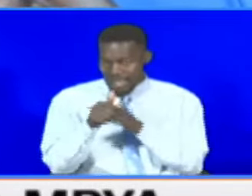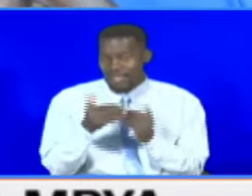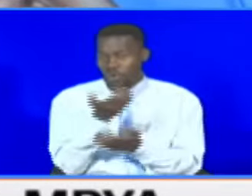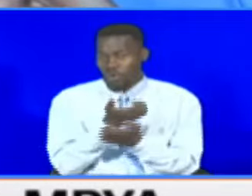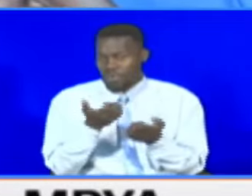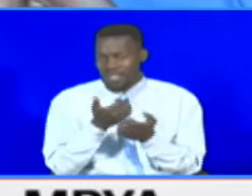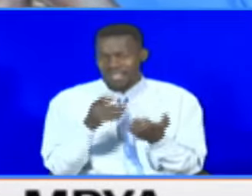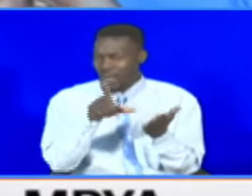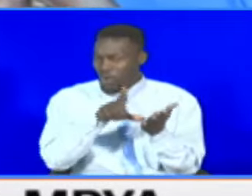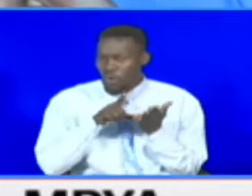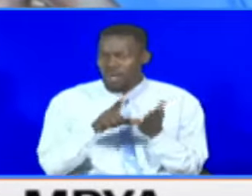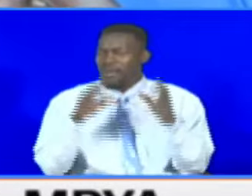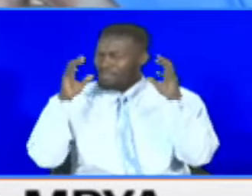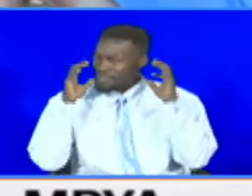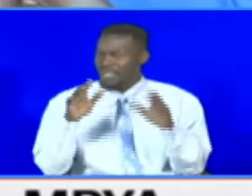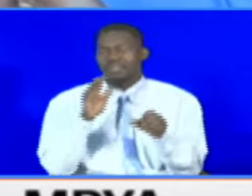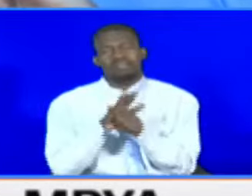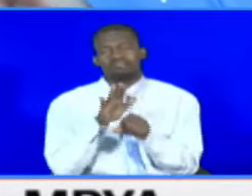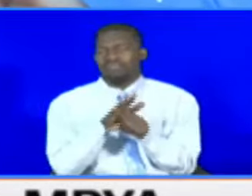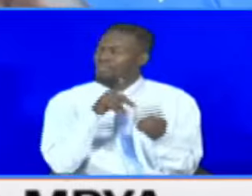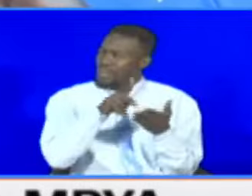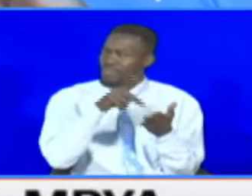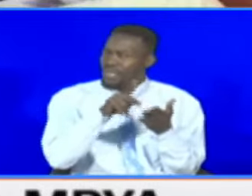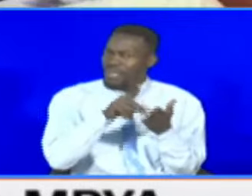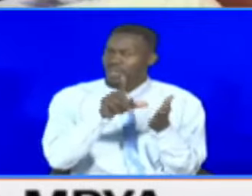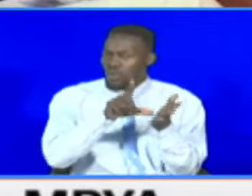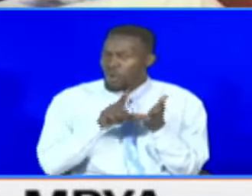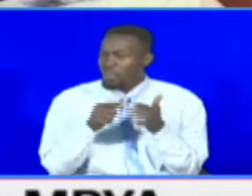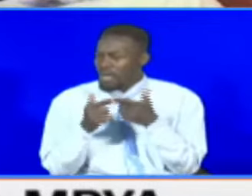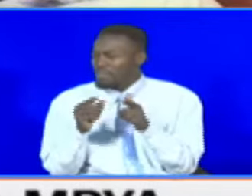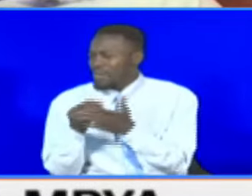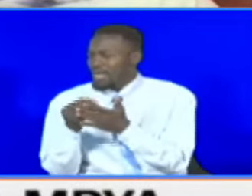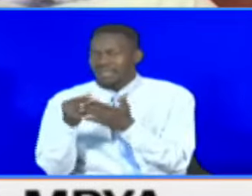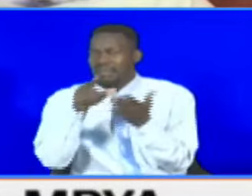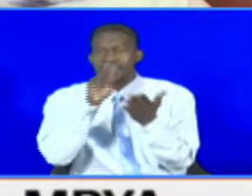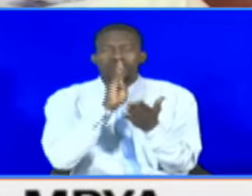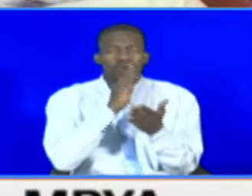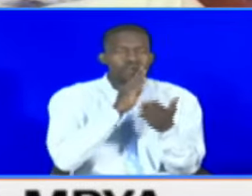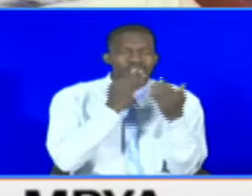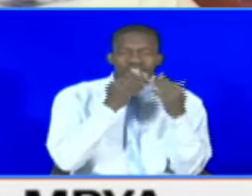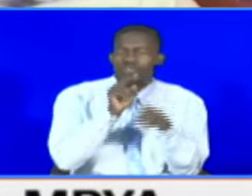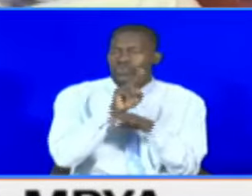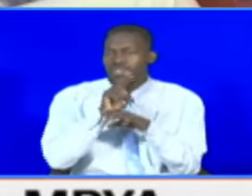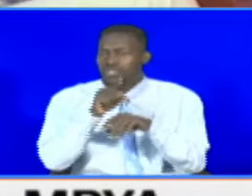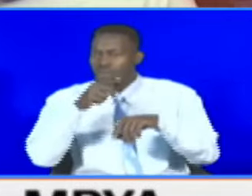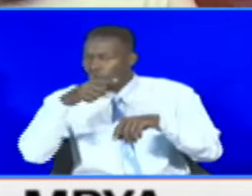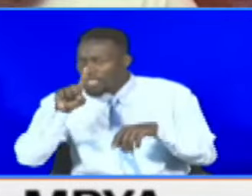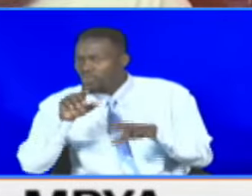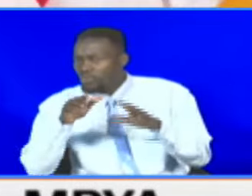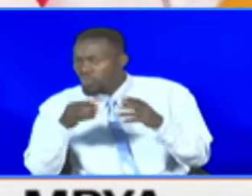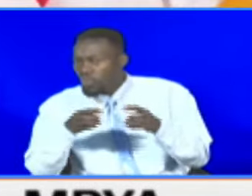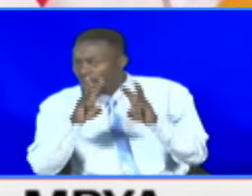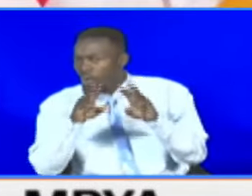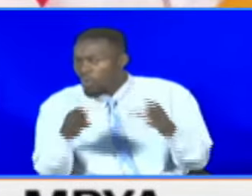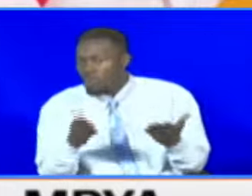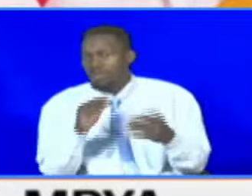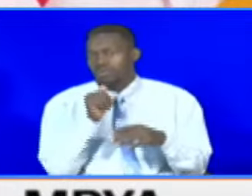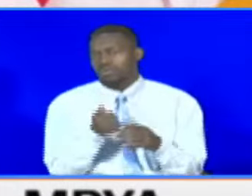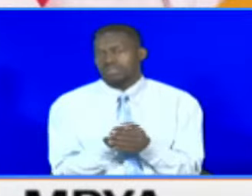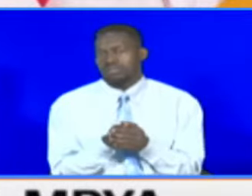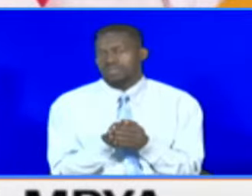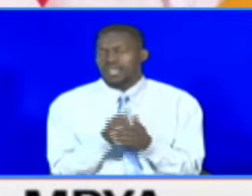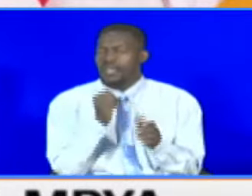ambalo linapigwa darubini kuthibitisha iwapo fedha zilizokopwa zilitumika kwa njia inayofaa. Hatuwezi kuendelea